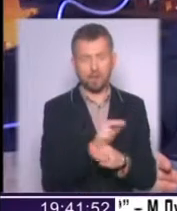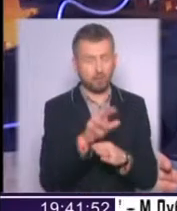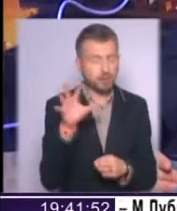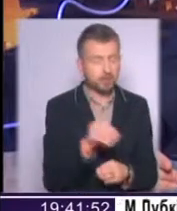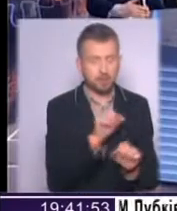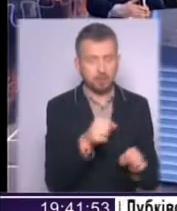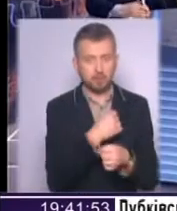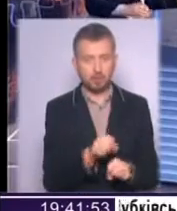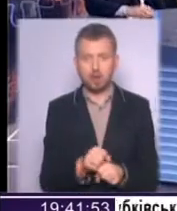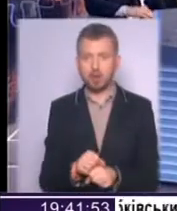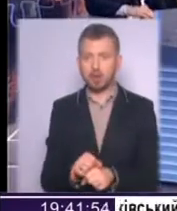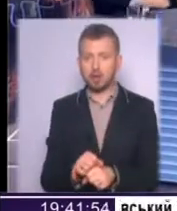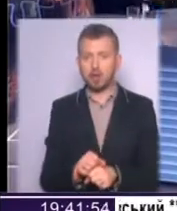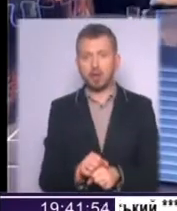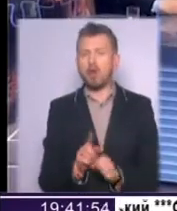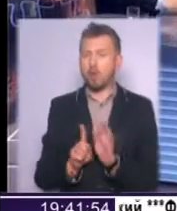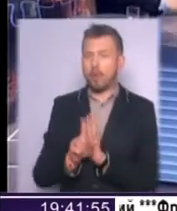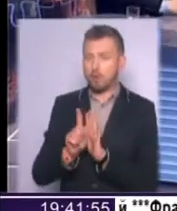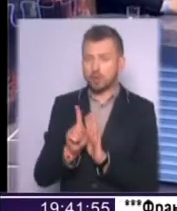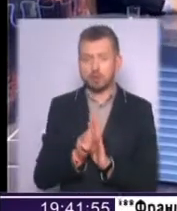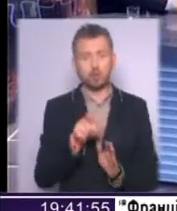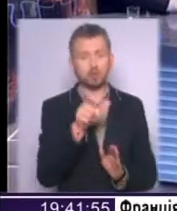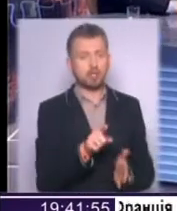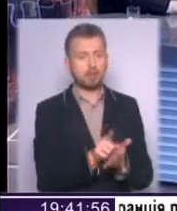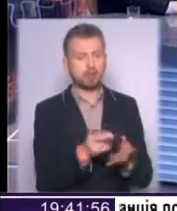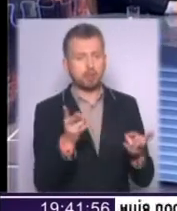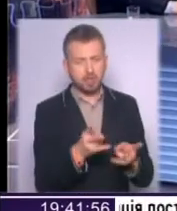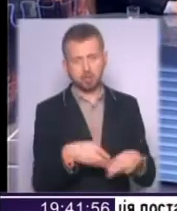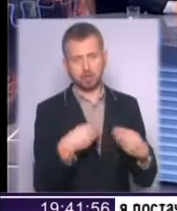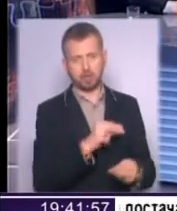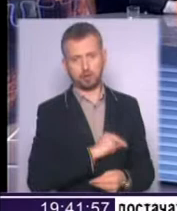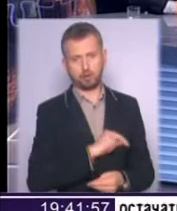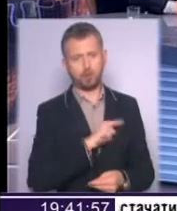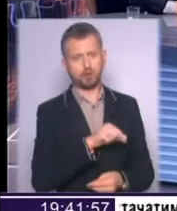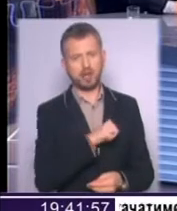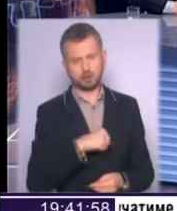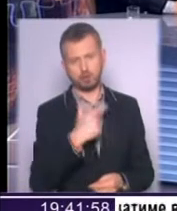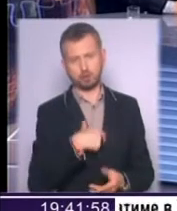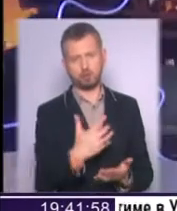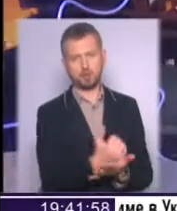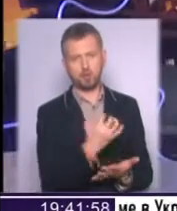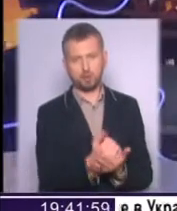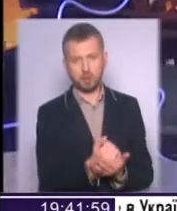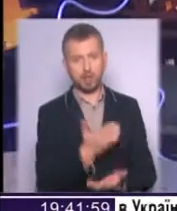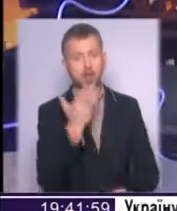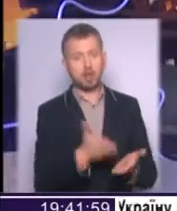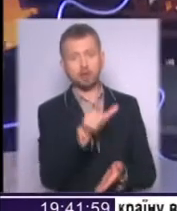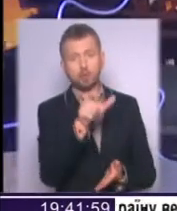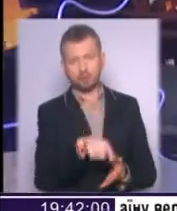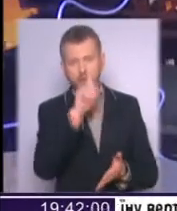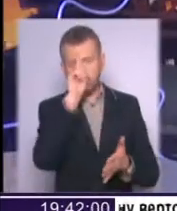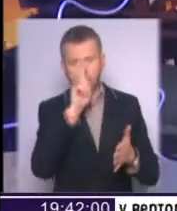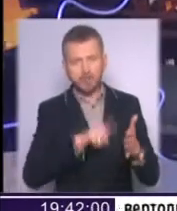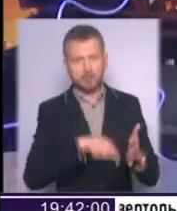потрібно дати роботу. На початку, можливо, ні, да, там. Людині потрібно дати роботу. Так. І вона сама собі заробить. Якщо людина, знаєте, довірилася